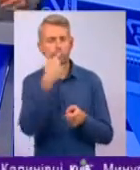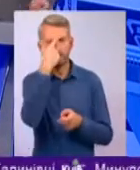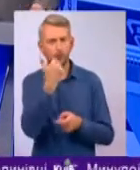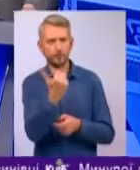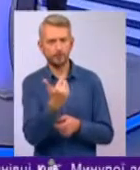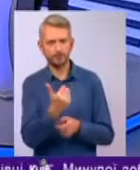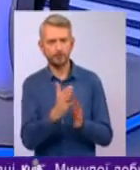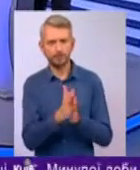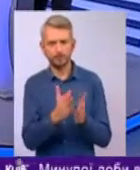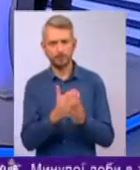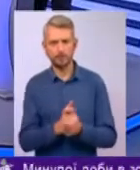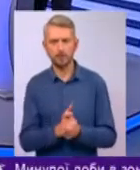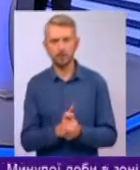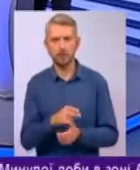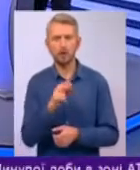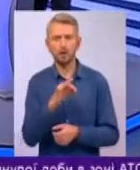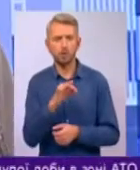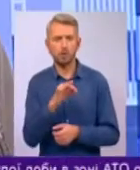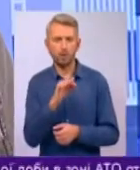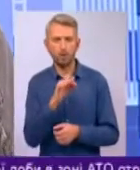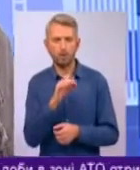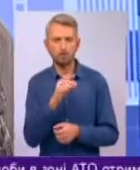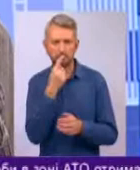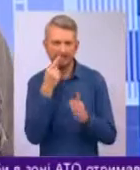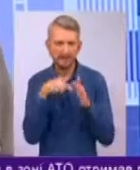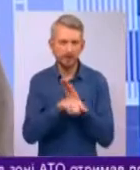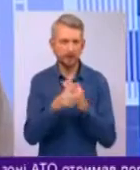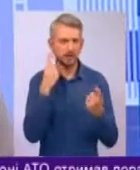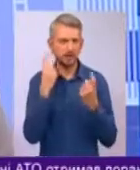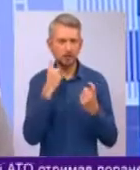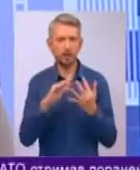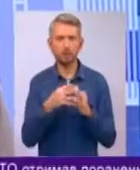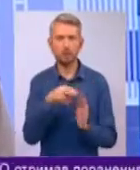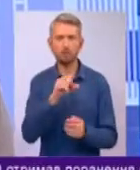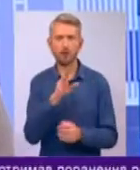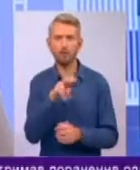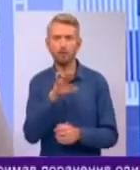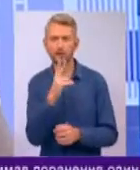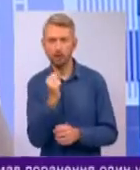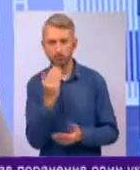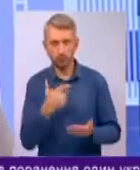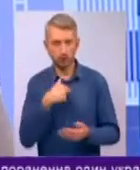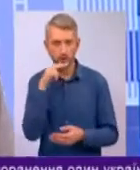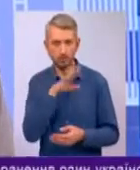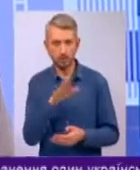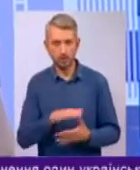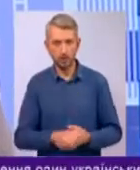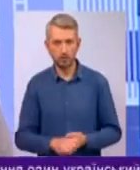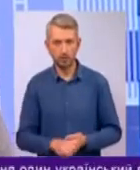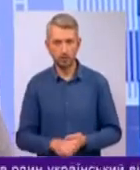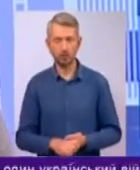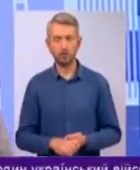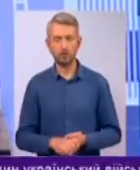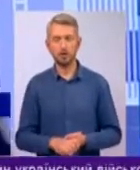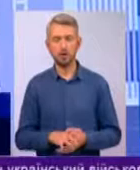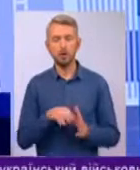Так, прошу. Ну, по інсайдерській інформації, село Павліка, чи не помиляюся,